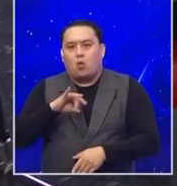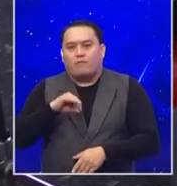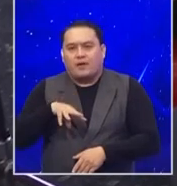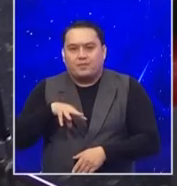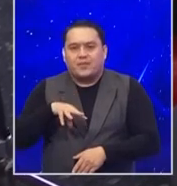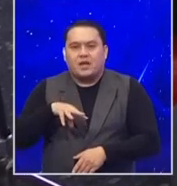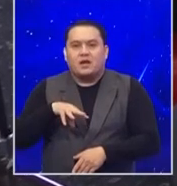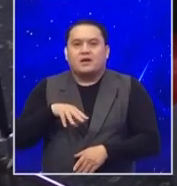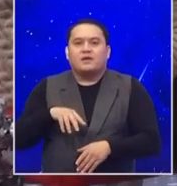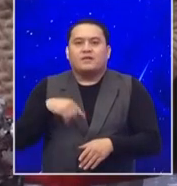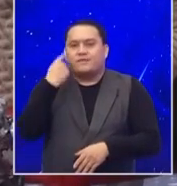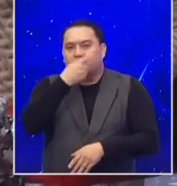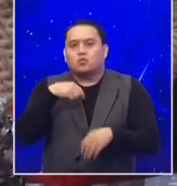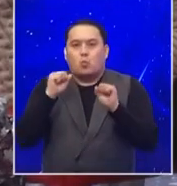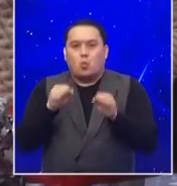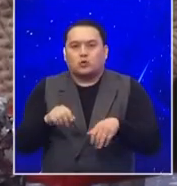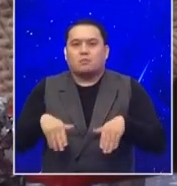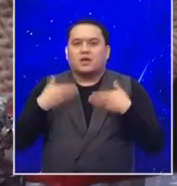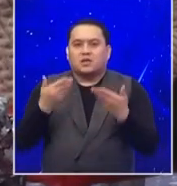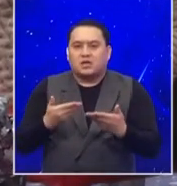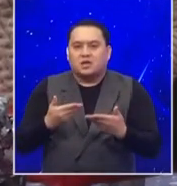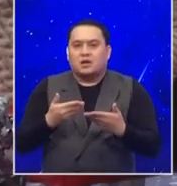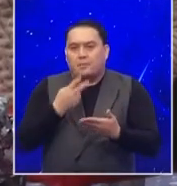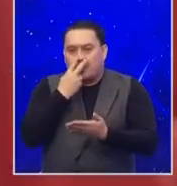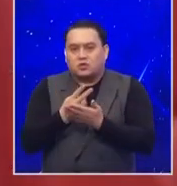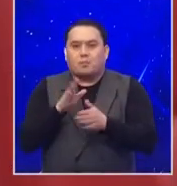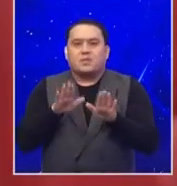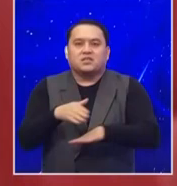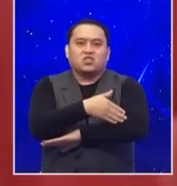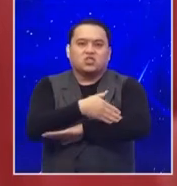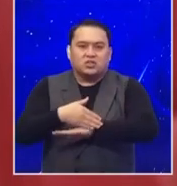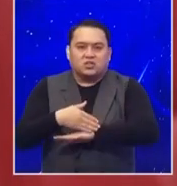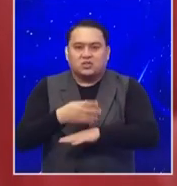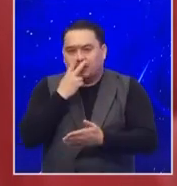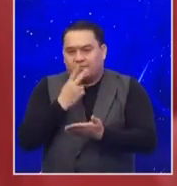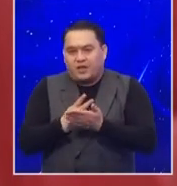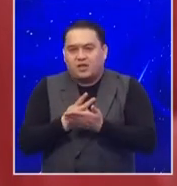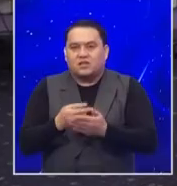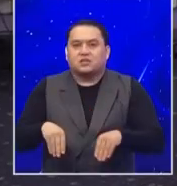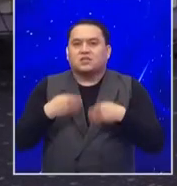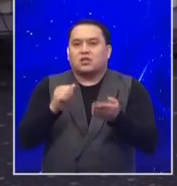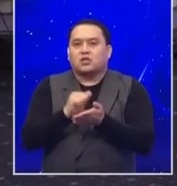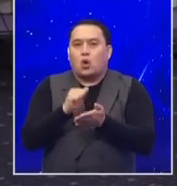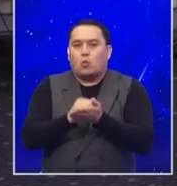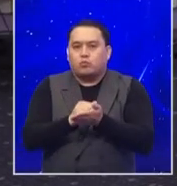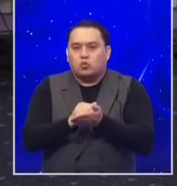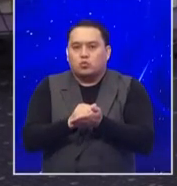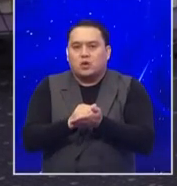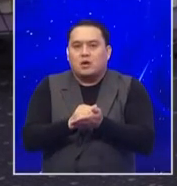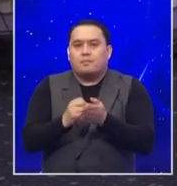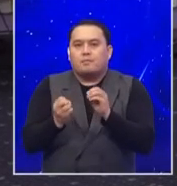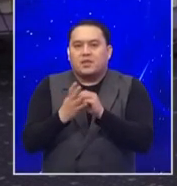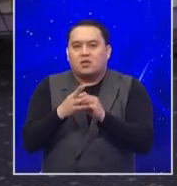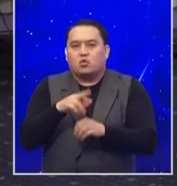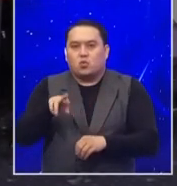Мобайл. Кроме того, физические лица могут предоставить декларацию по месту жительства. Для сведения, срок сдачи документов на бумажном носителе